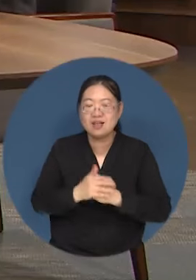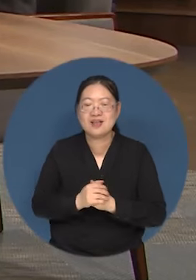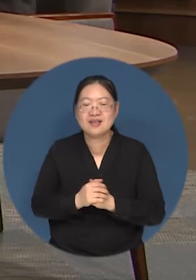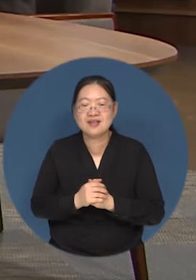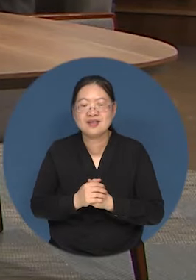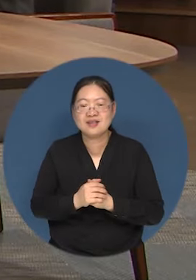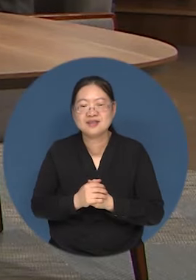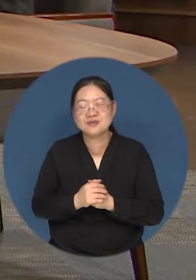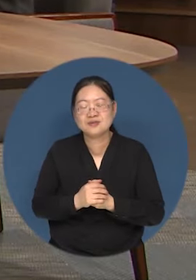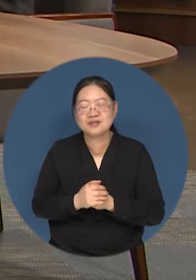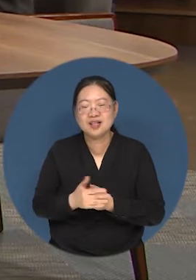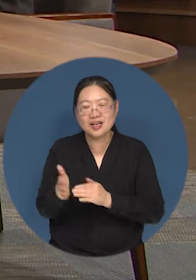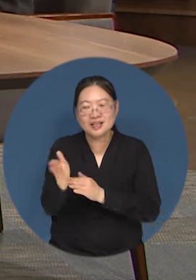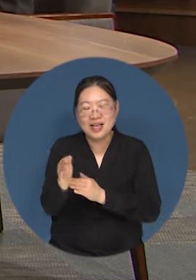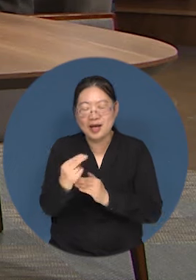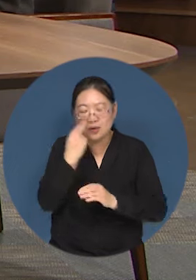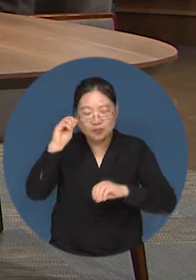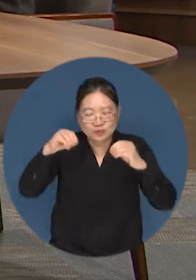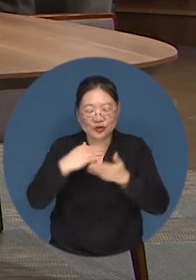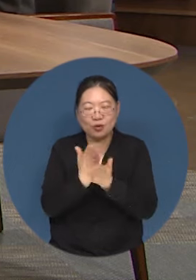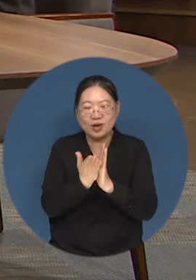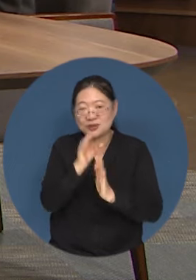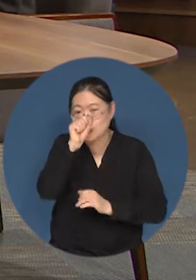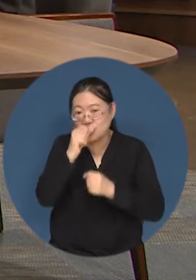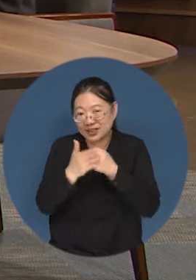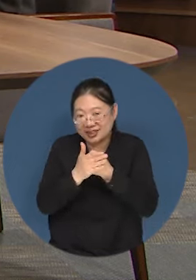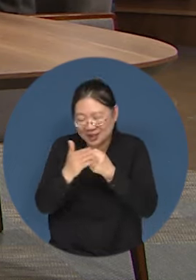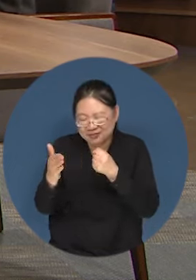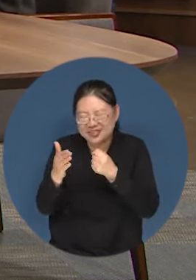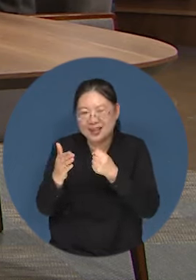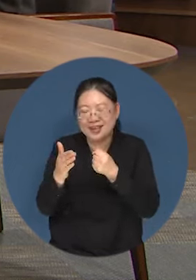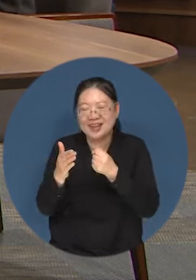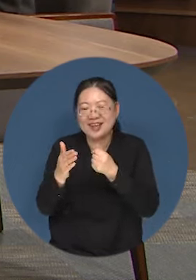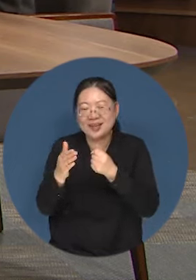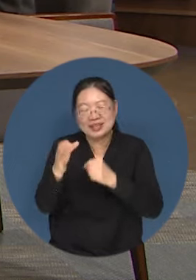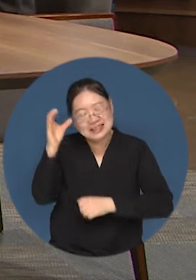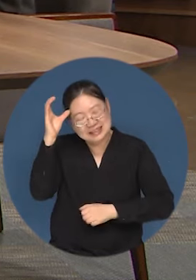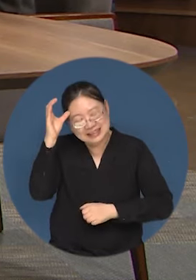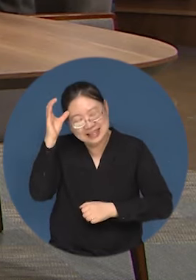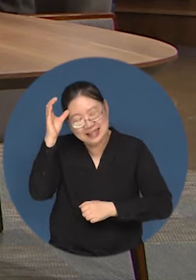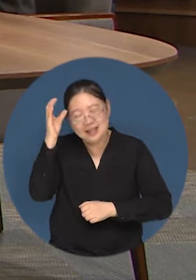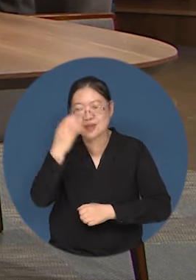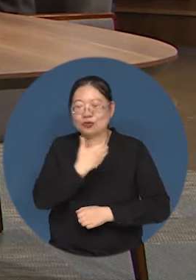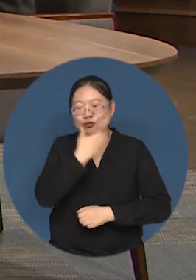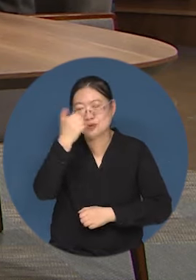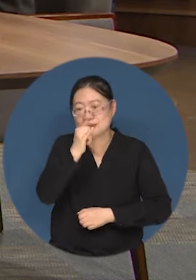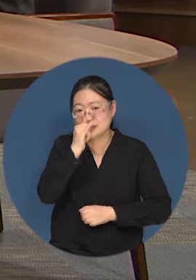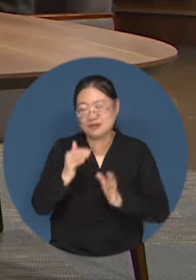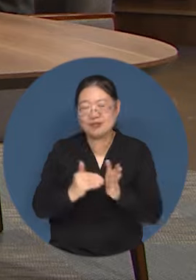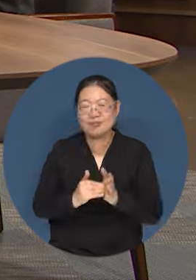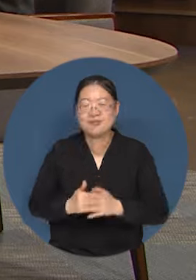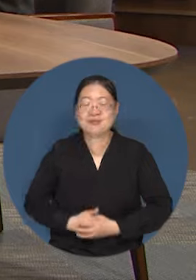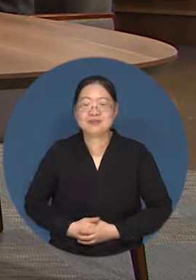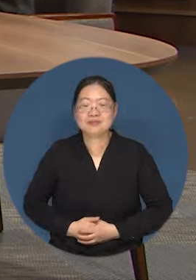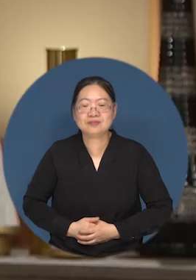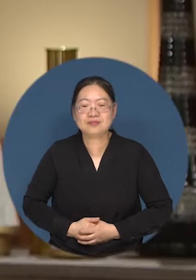그냥 생물을 되게 좋아해서 그냥 막연하게 좀 생물학자가 되고 싶은 예. 생각 꿈이 있었는데요.